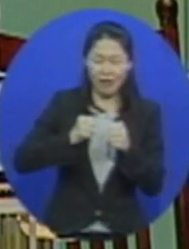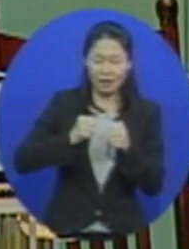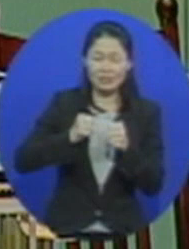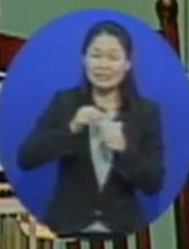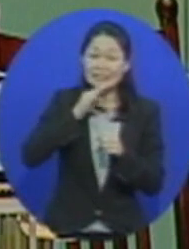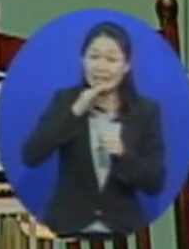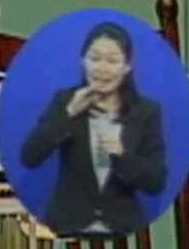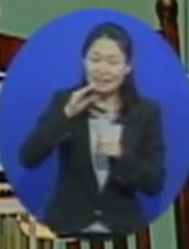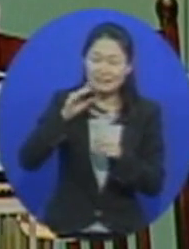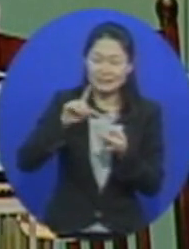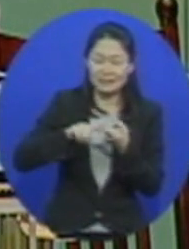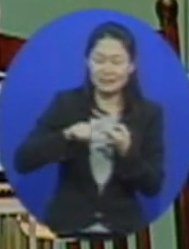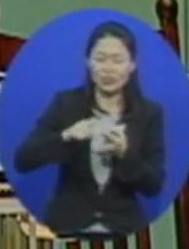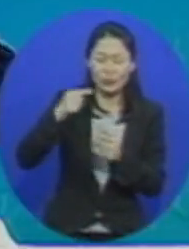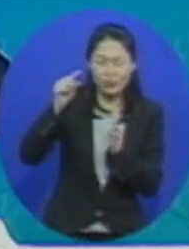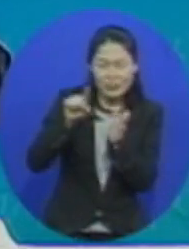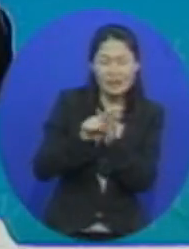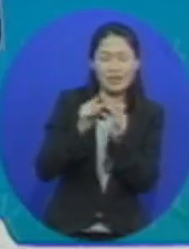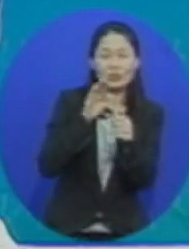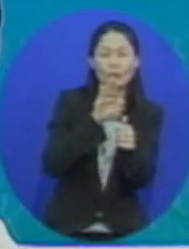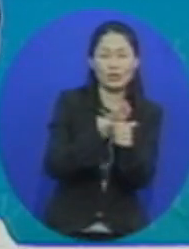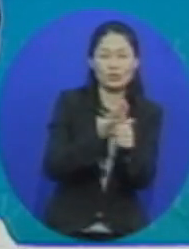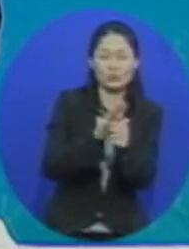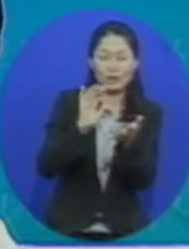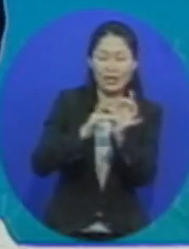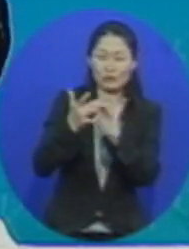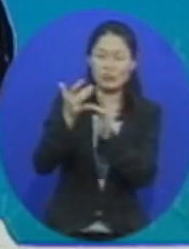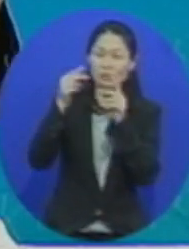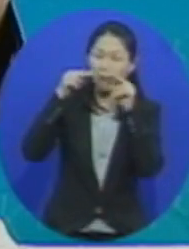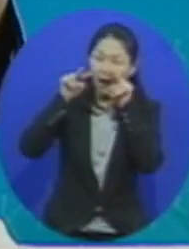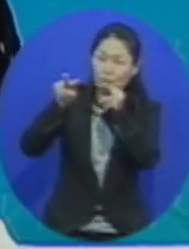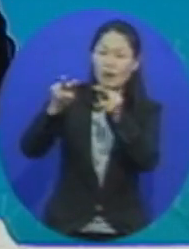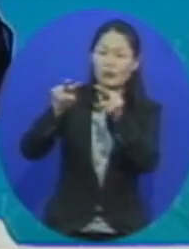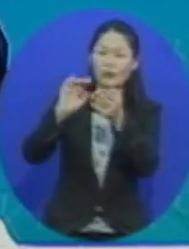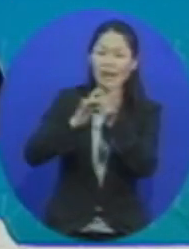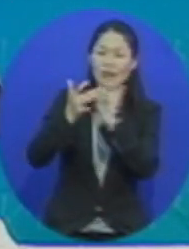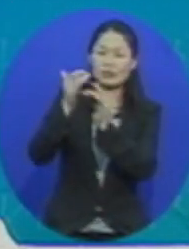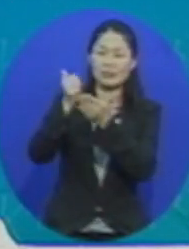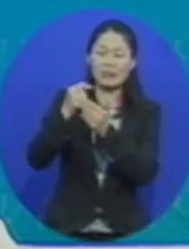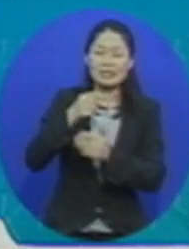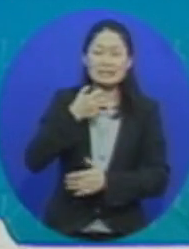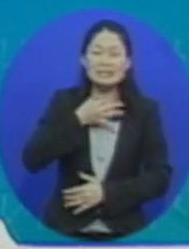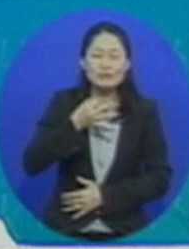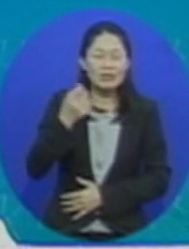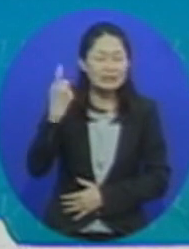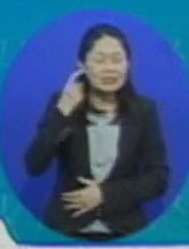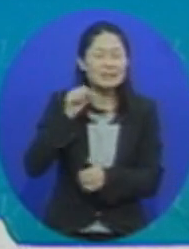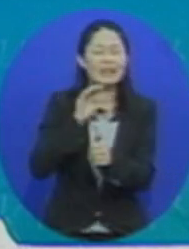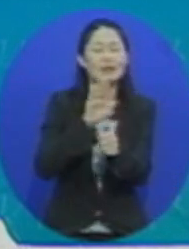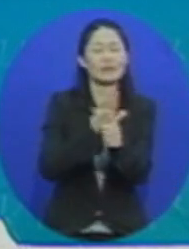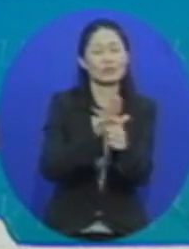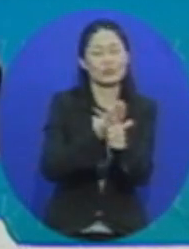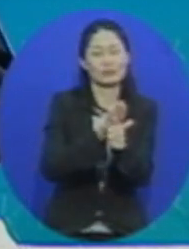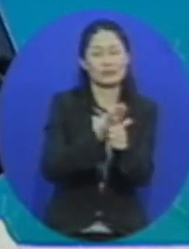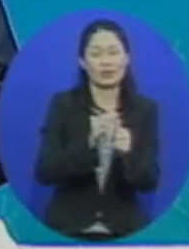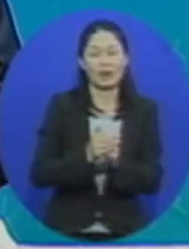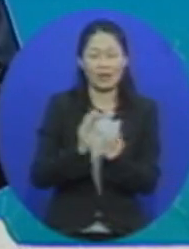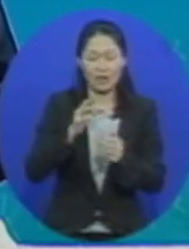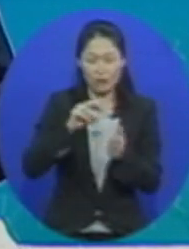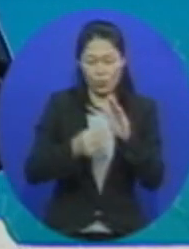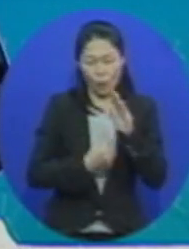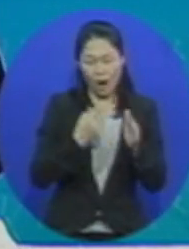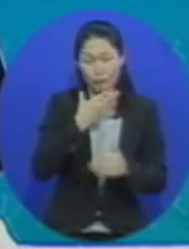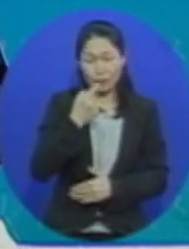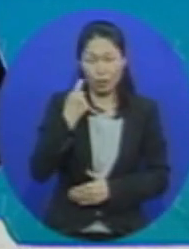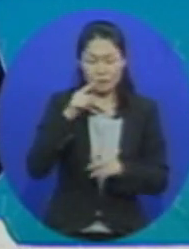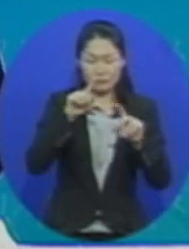믿어 지게 하고 그 예수님을 바라보게 하고 그 예수님의 음성을 듣게 만들어 줍니다 요한복음